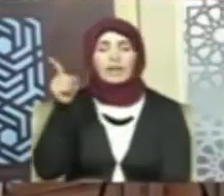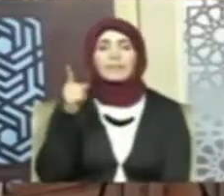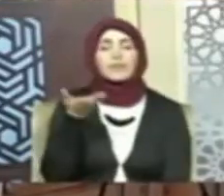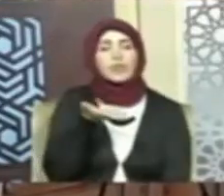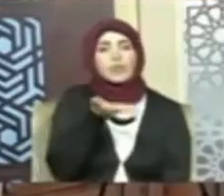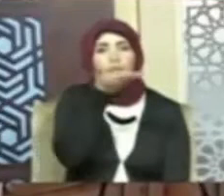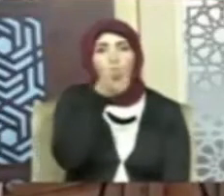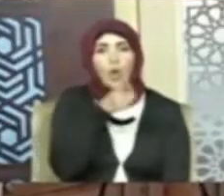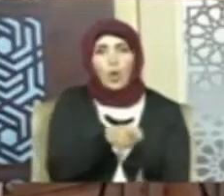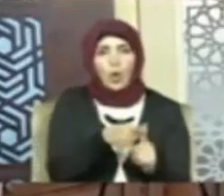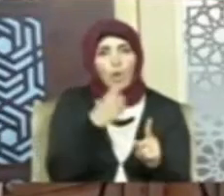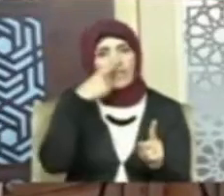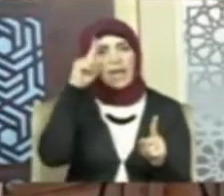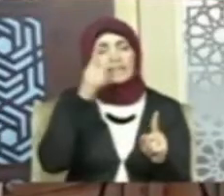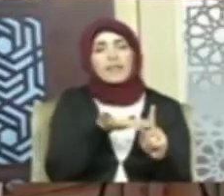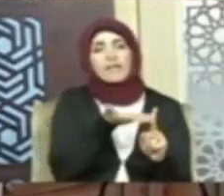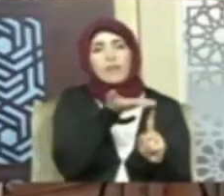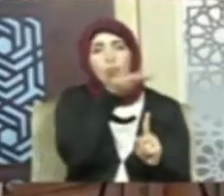وتعز من تشاء